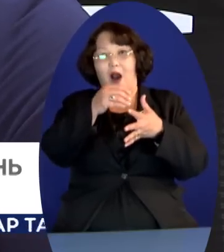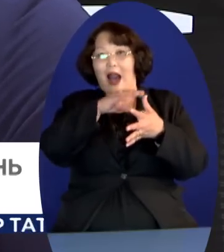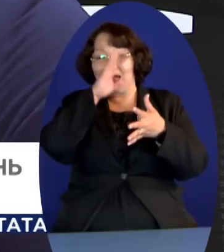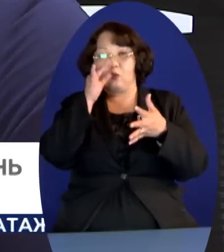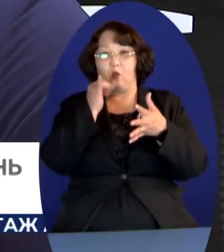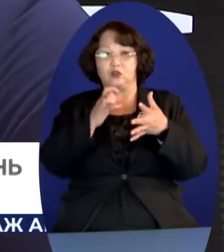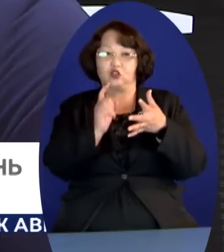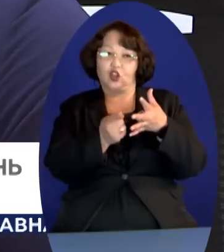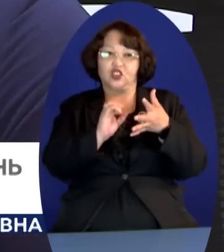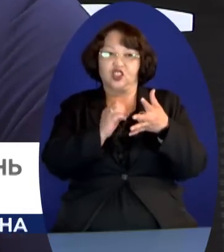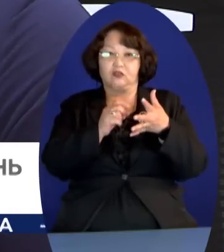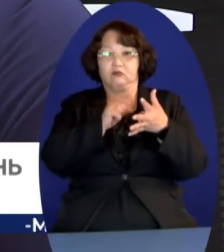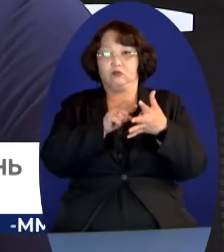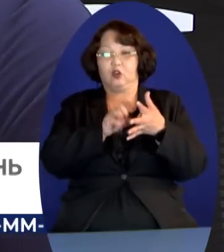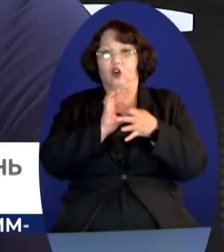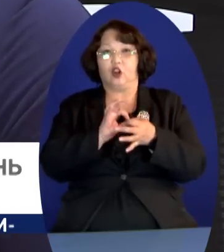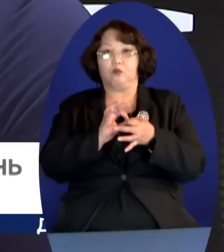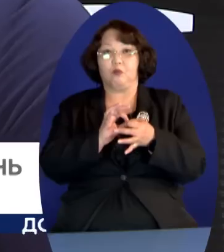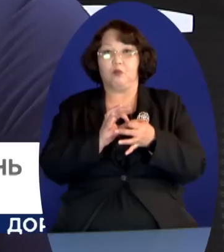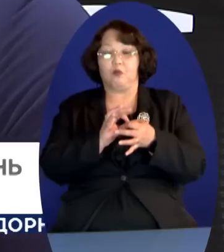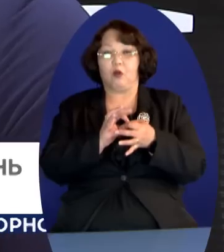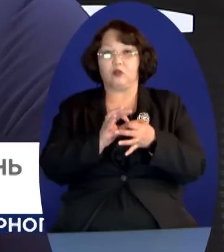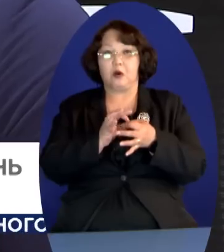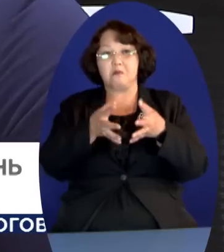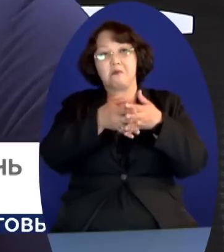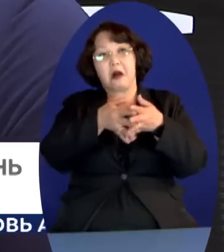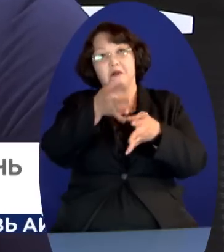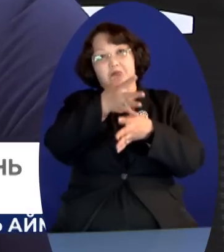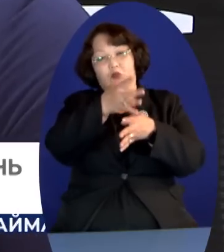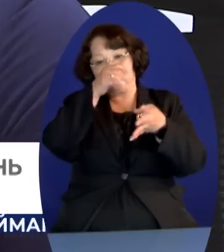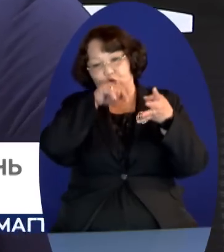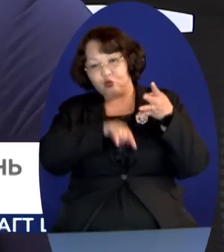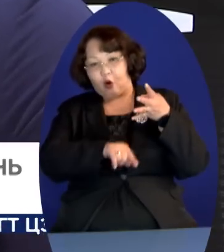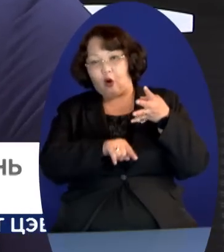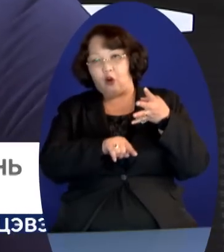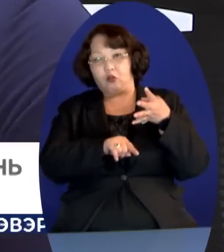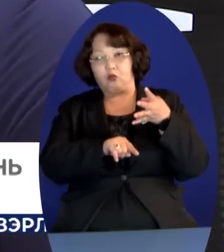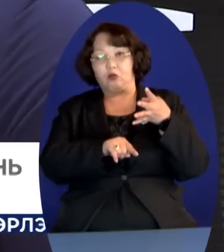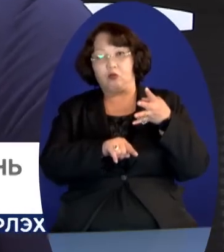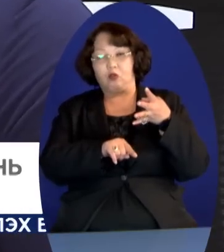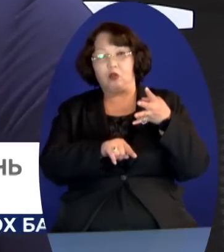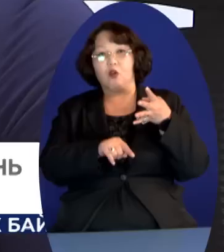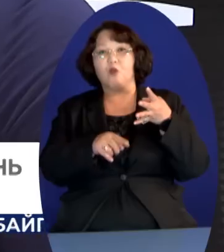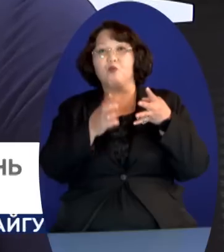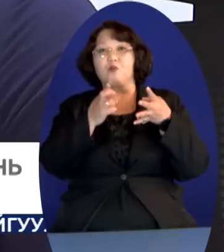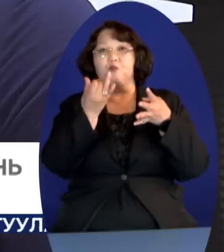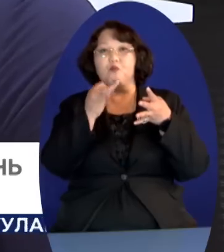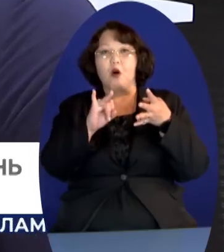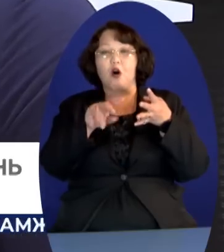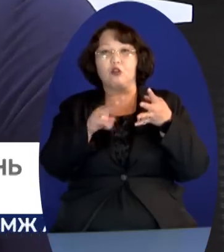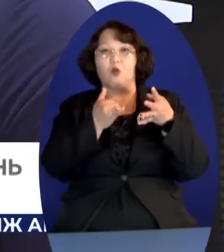Тэгэхээр хэрэглээний халуун ус маань бол тухайн барилга байгууламжинд орох одоо ялцсан бойлорын